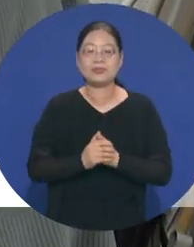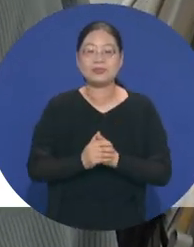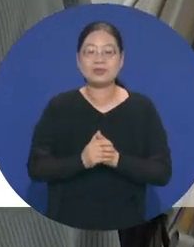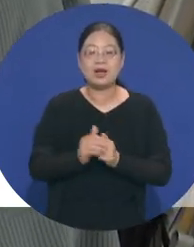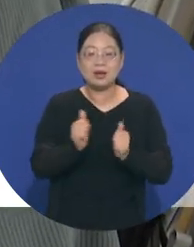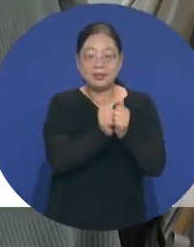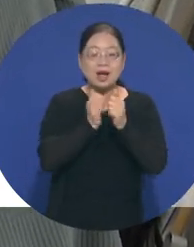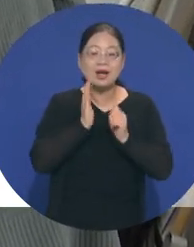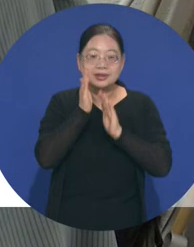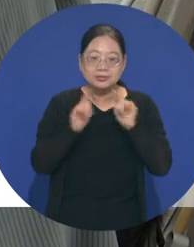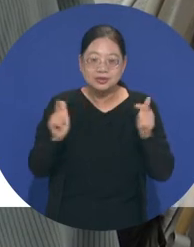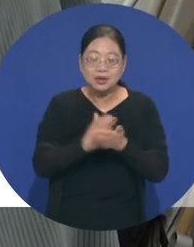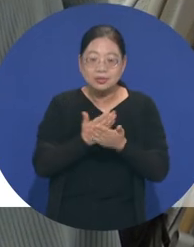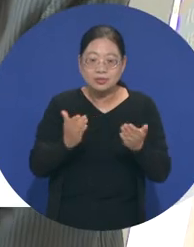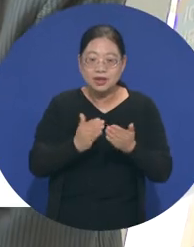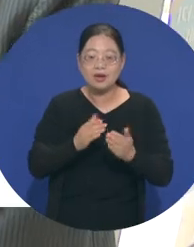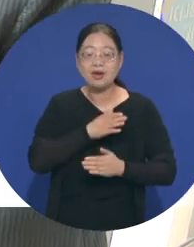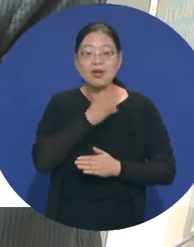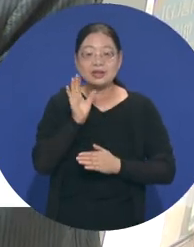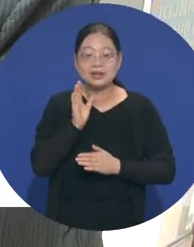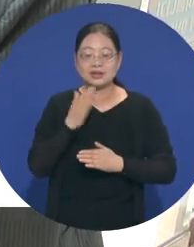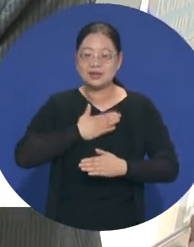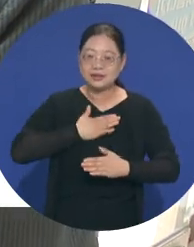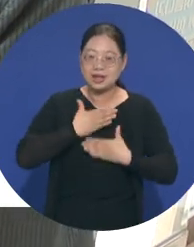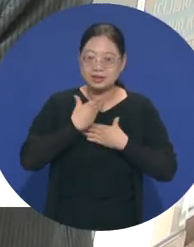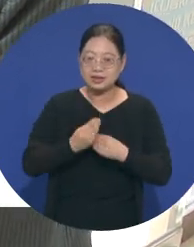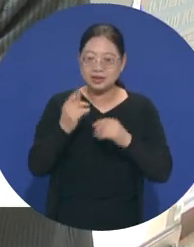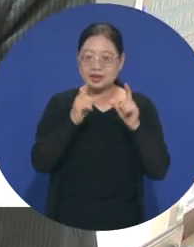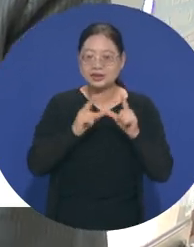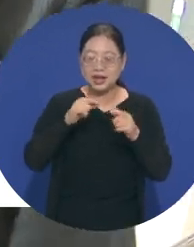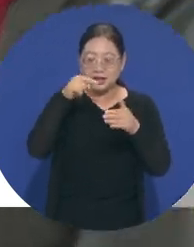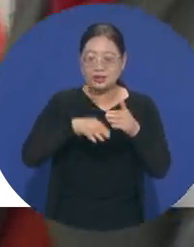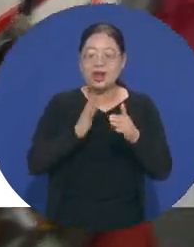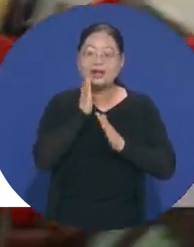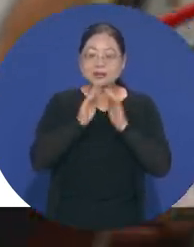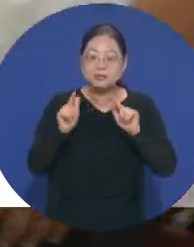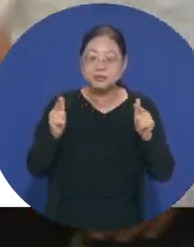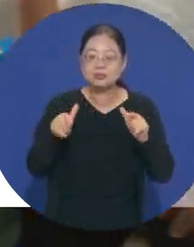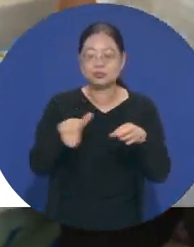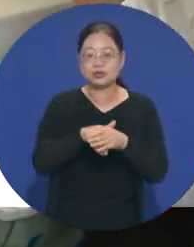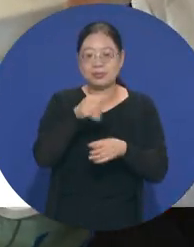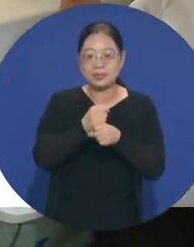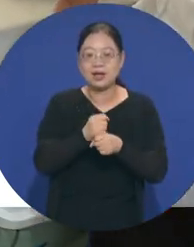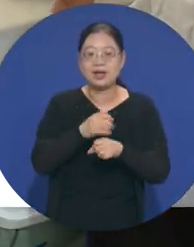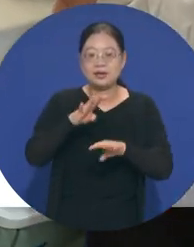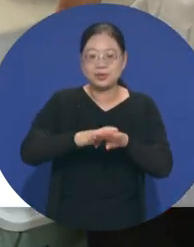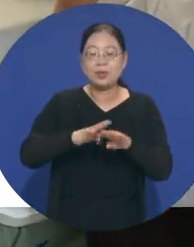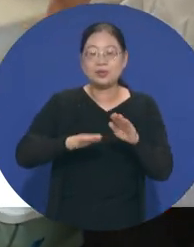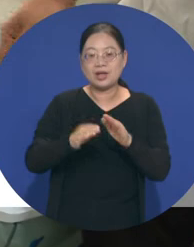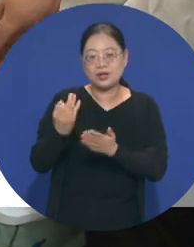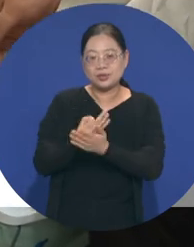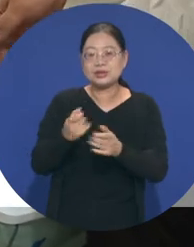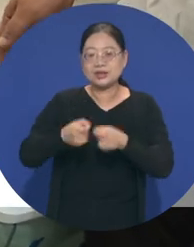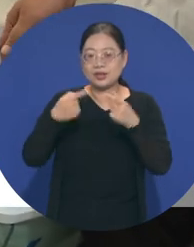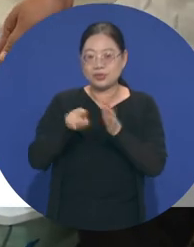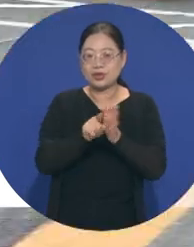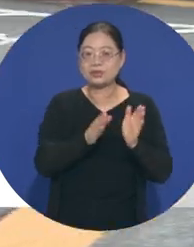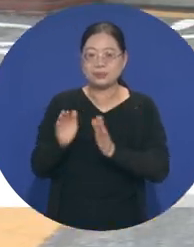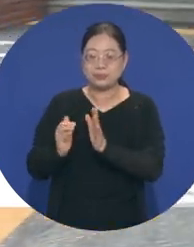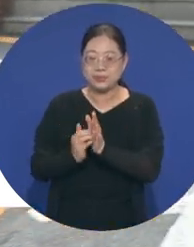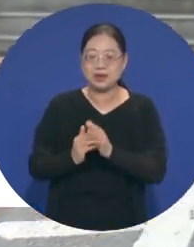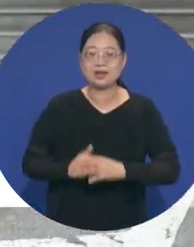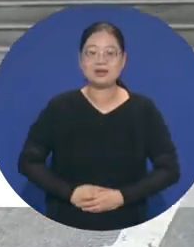하나인 반려식물 나눔은 어르신들의 정서적 안정과 생활 속 식물 문화 조성 농가 소득 증대를 위해